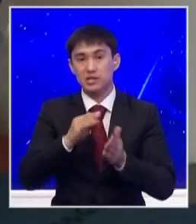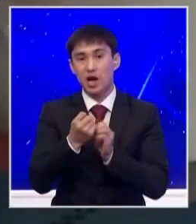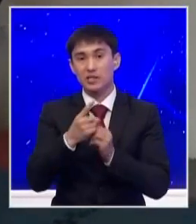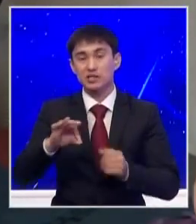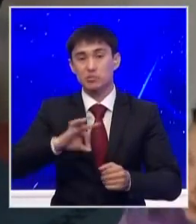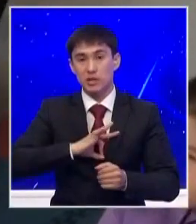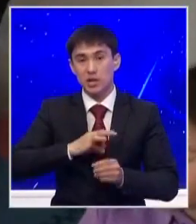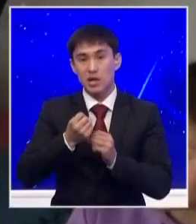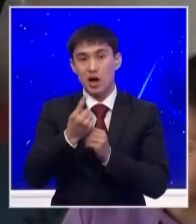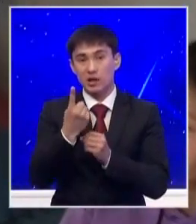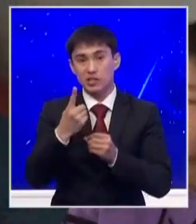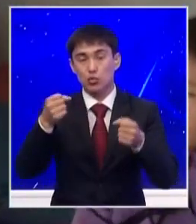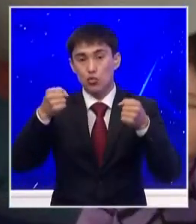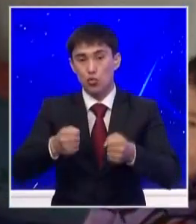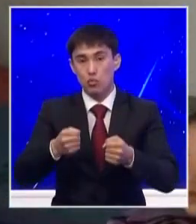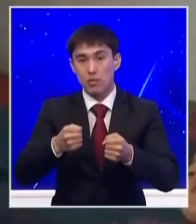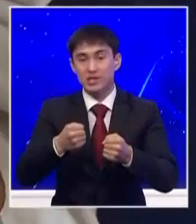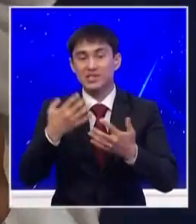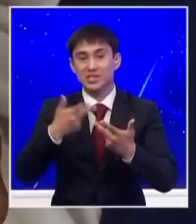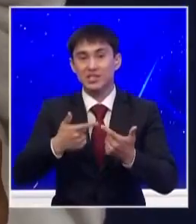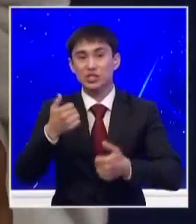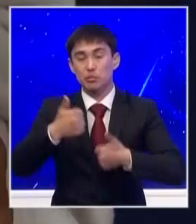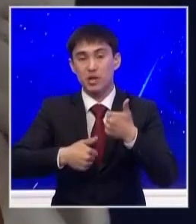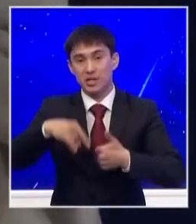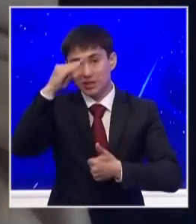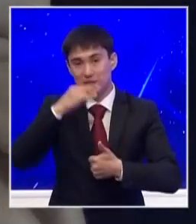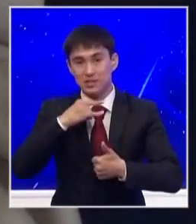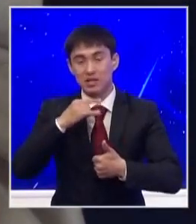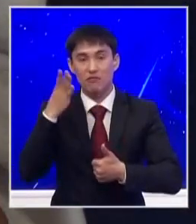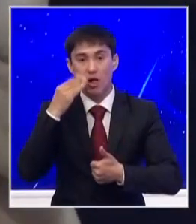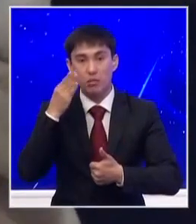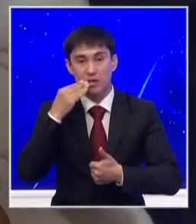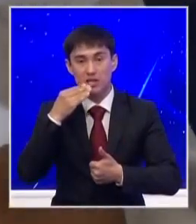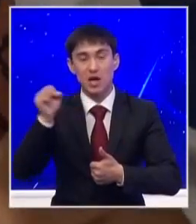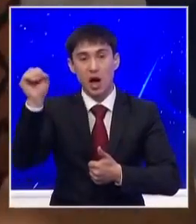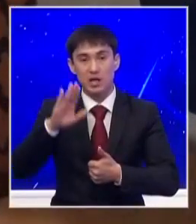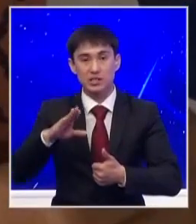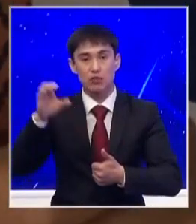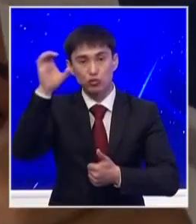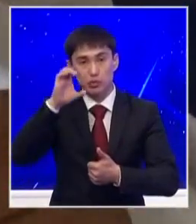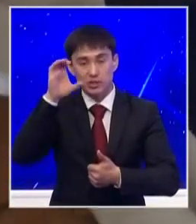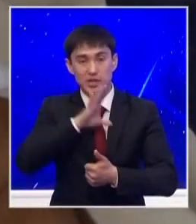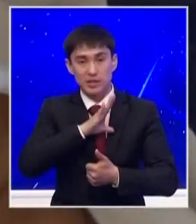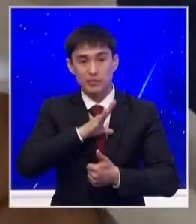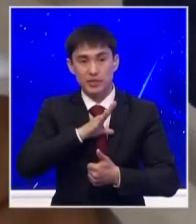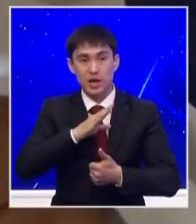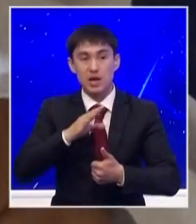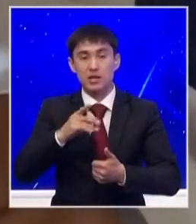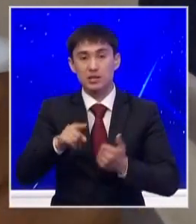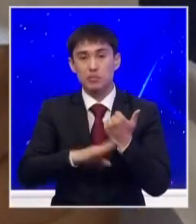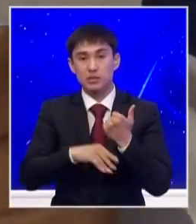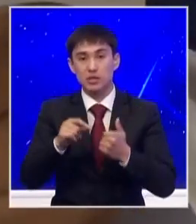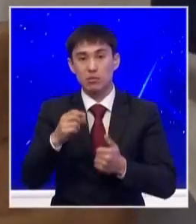11 медалей и 1 кубок. Среди них чемпионаты казахстанские в Алматы и Азии в Узбекистане. На крайнем я